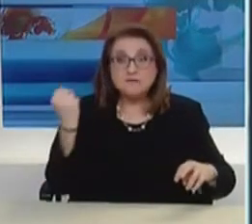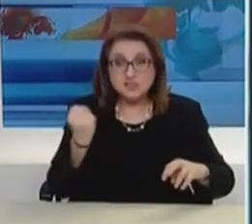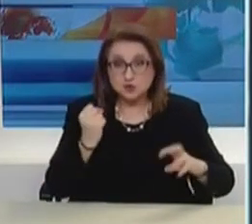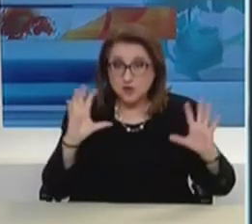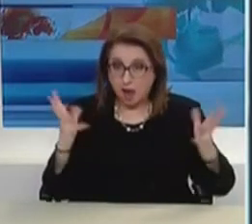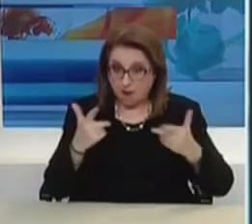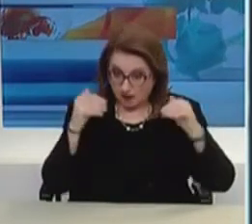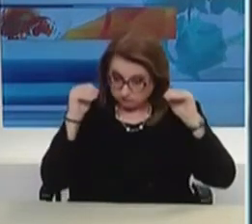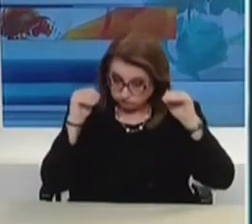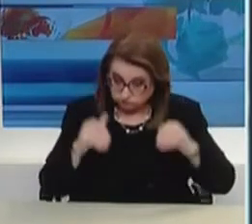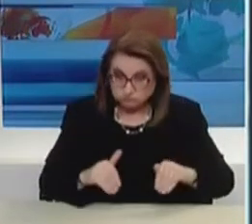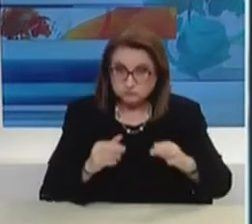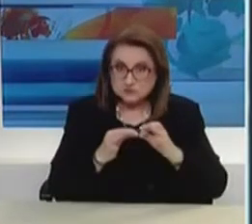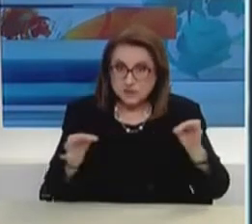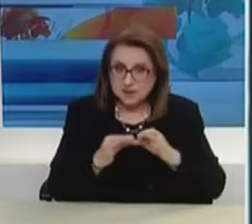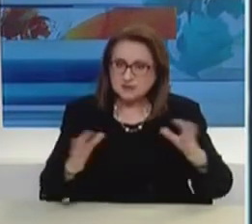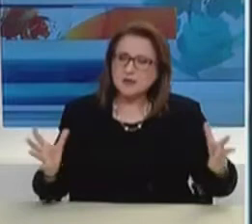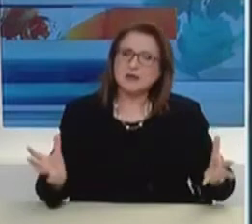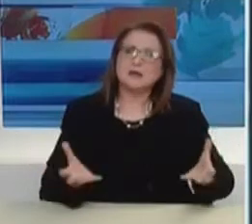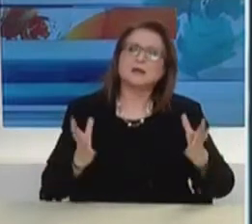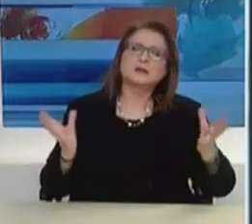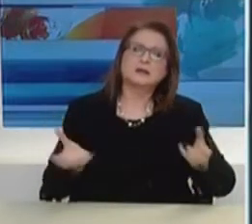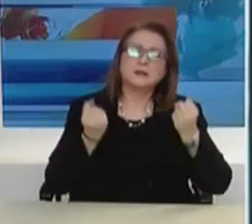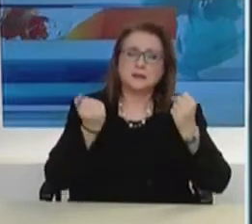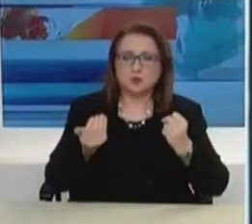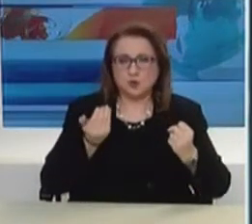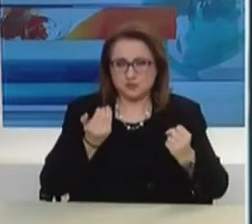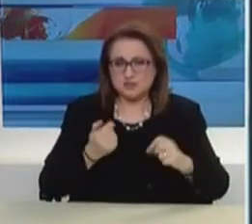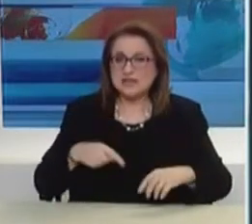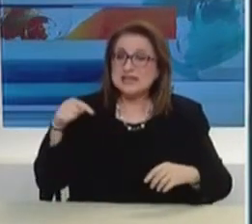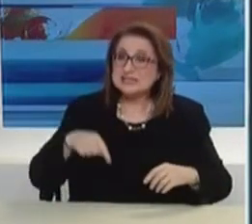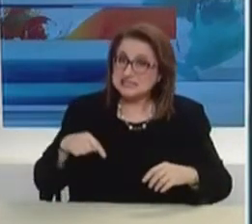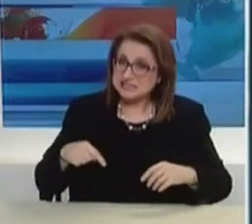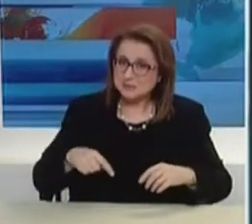έρθουν. Επίσης, θα ήθελα να σας ενημερώσω ότι σήμερα έγινε η παραλαβή